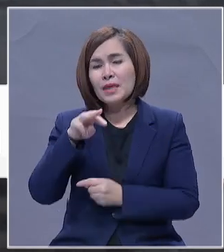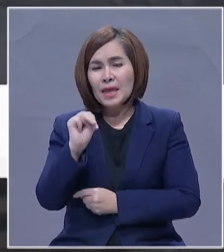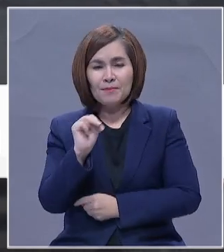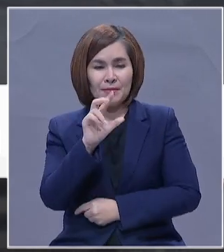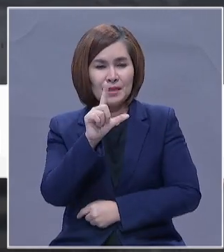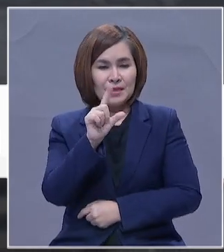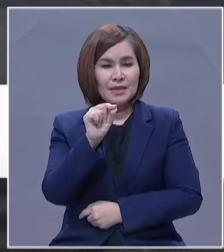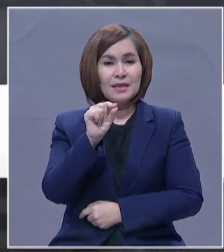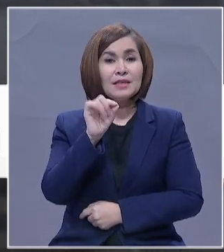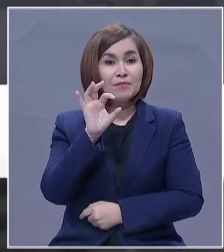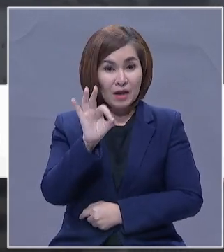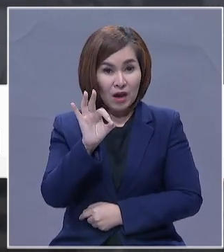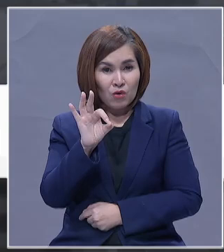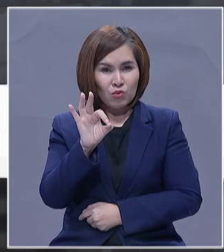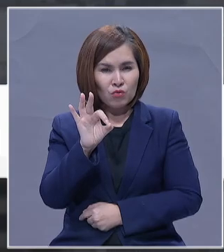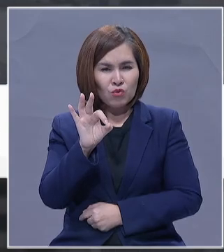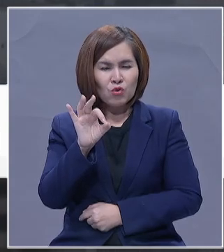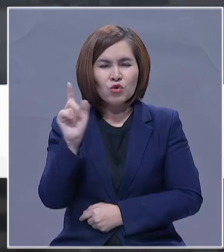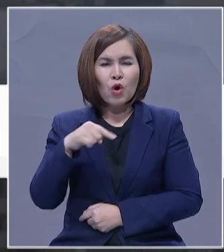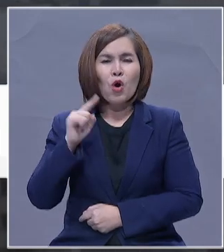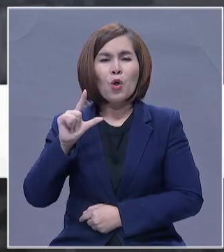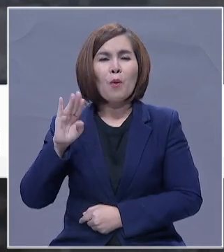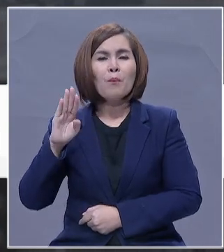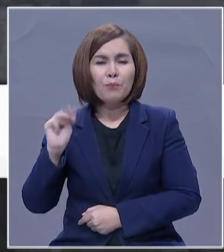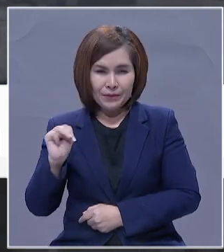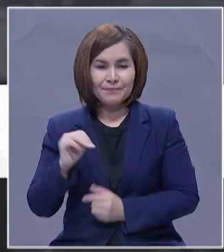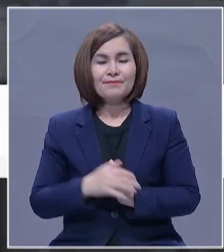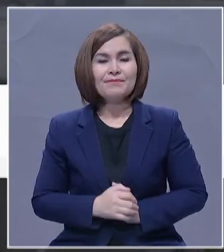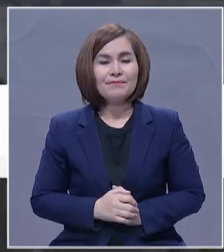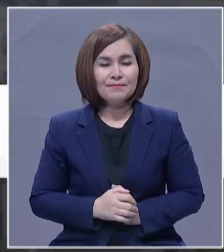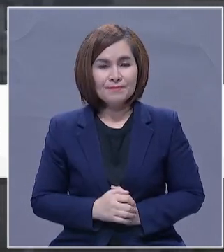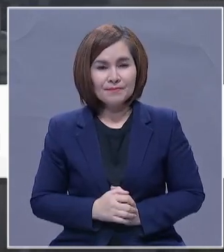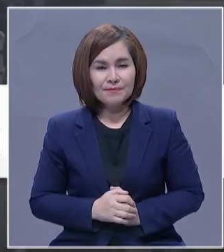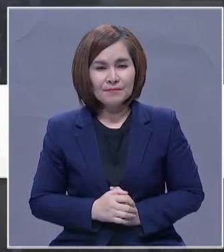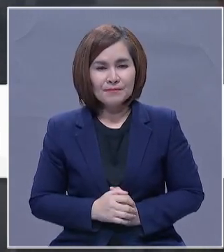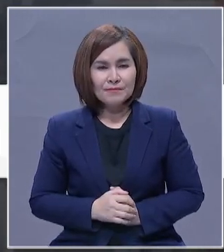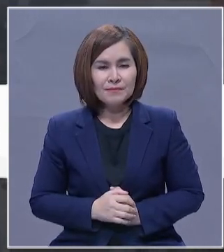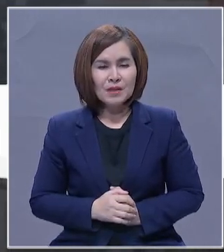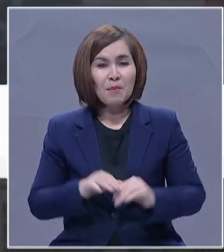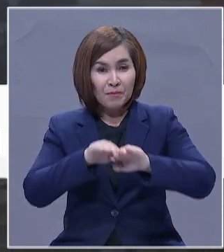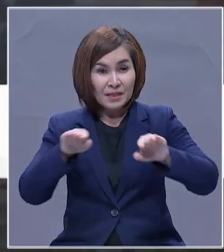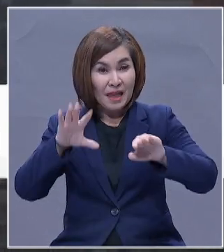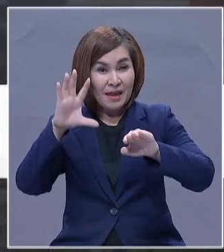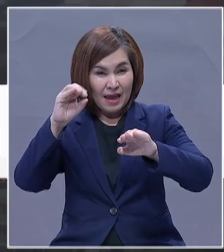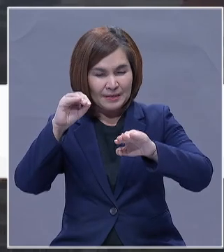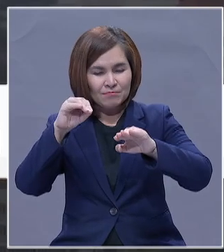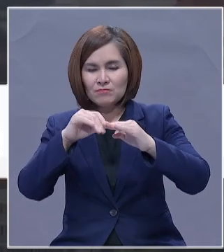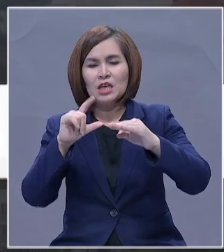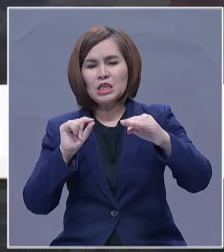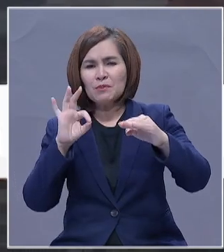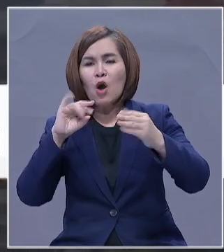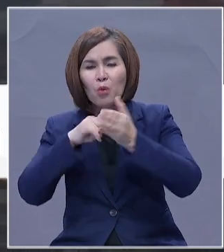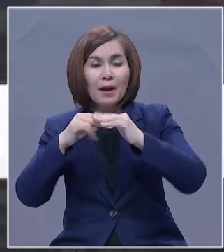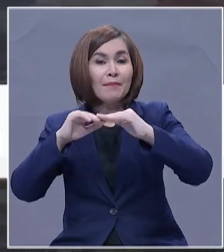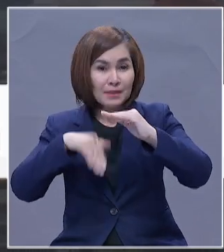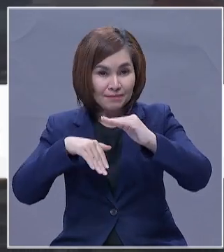29ไมโครกรัมต่อลูกบาทเมตรค่ะโอโหก็ยังถือว่าไม่เกินค่ามาตรฐานถูกมั้ย 29ไมโครกรัม